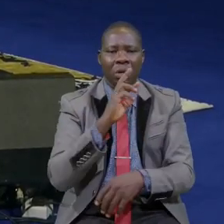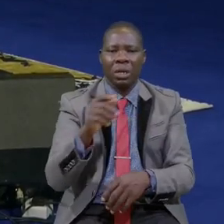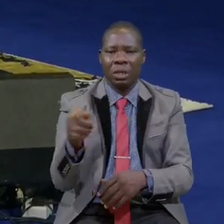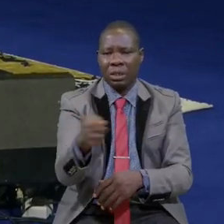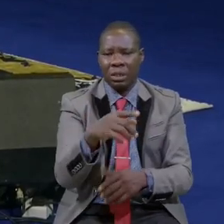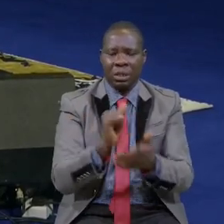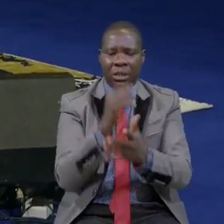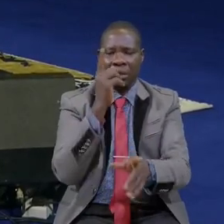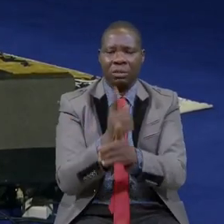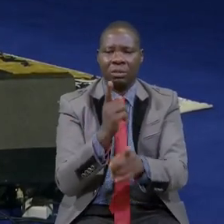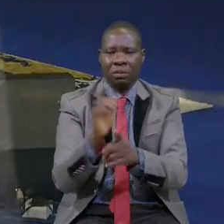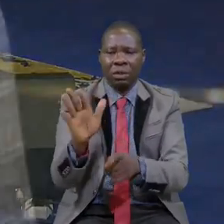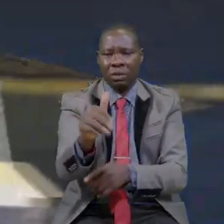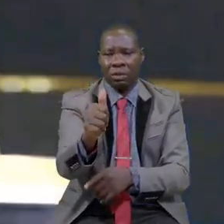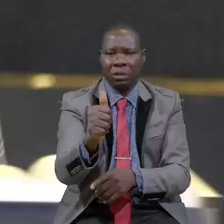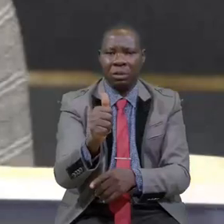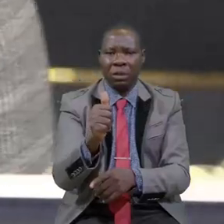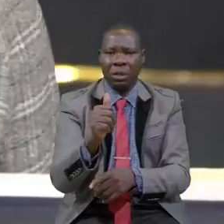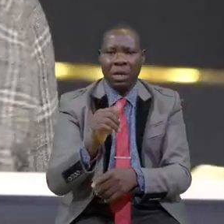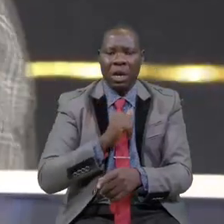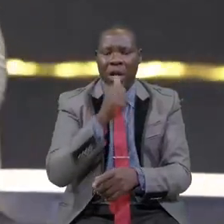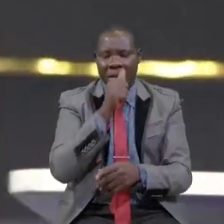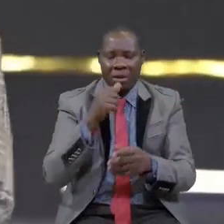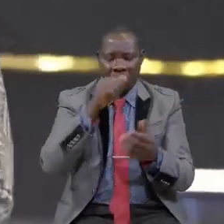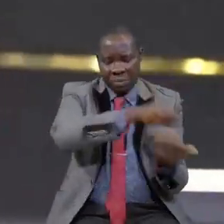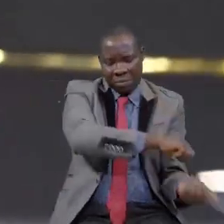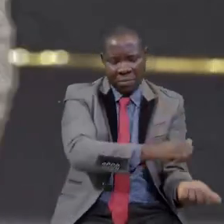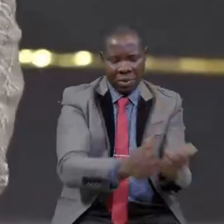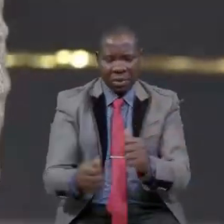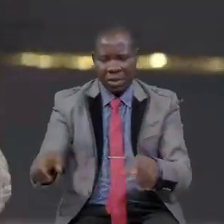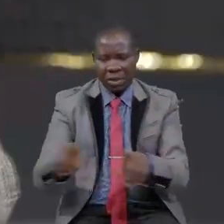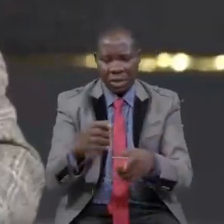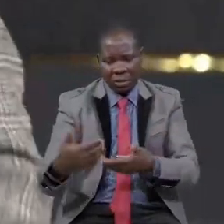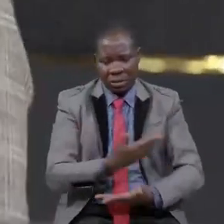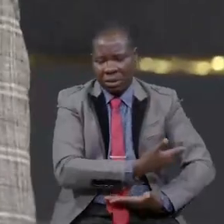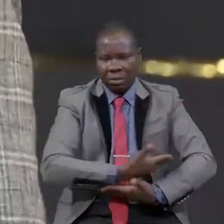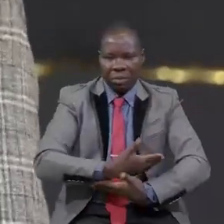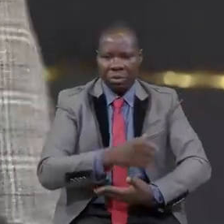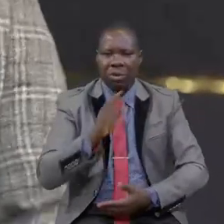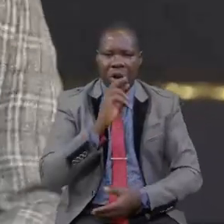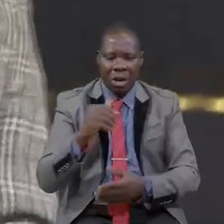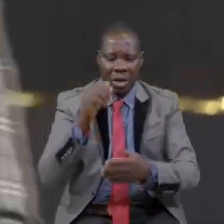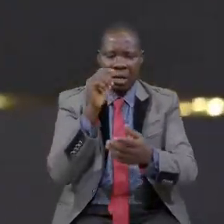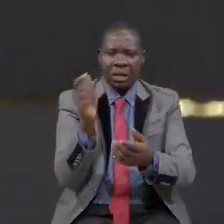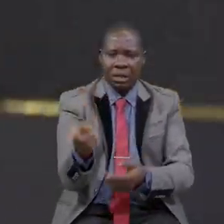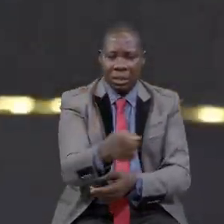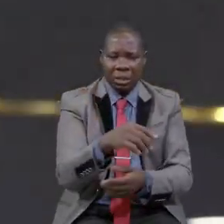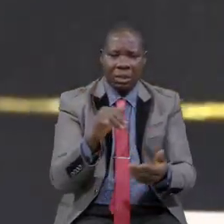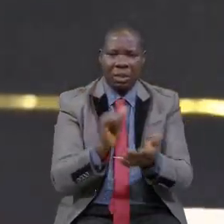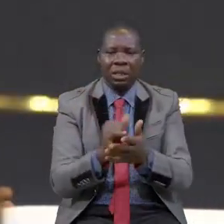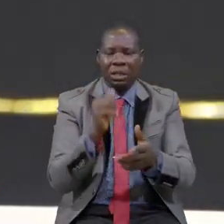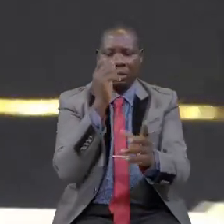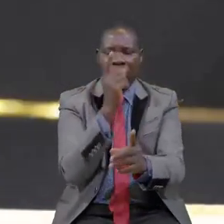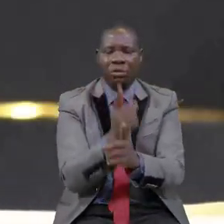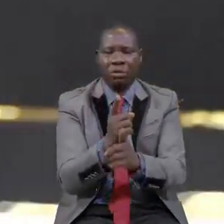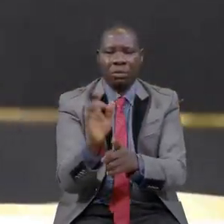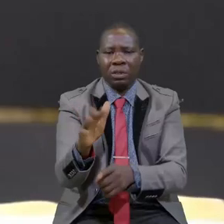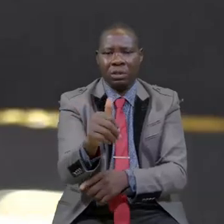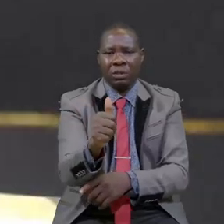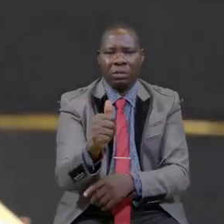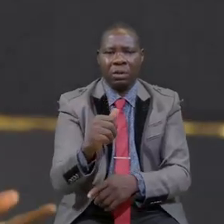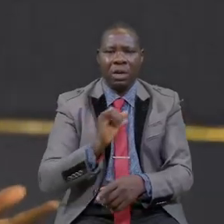Vous cherchez à vous justifier. J'ai fait le baptême depuis mon enfance. C'est vous qui cherchez à vous